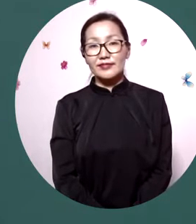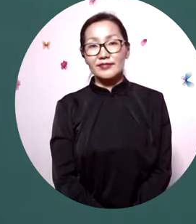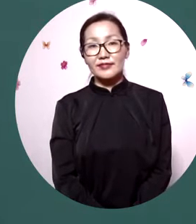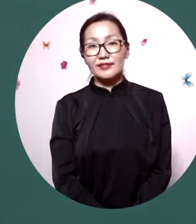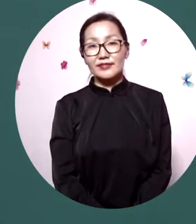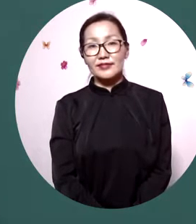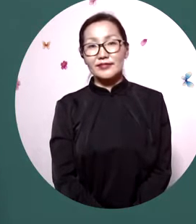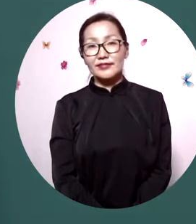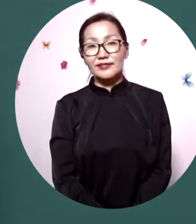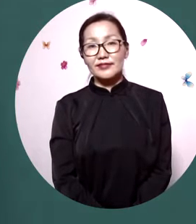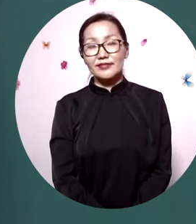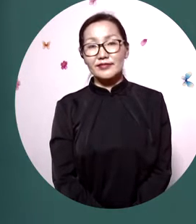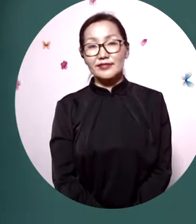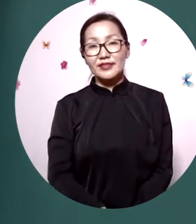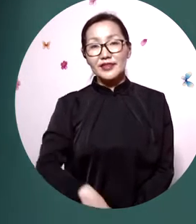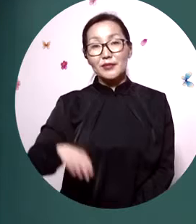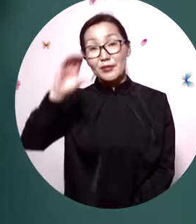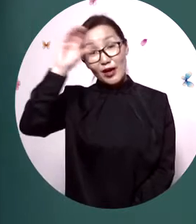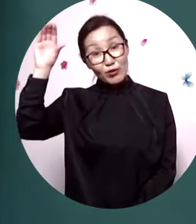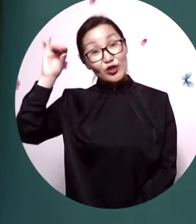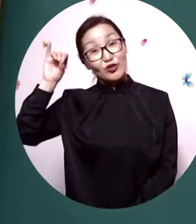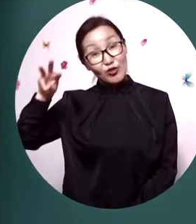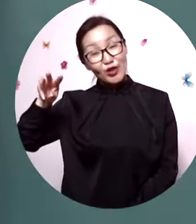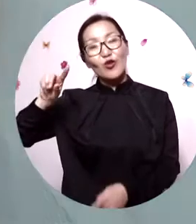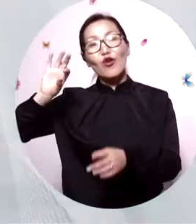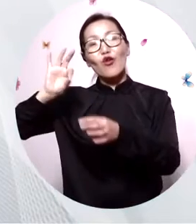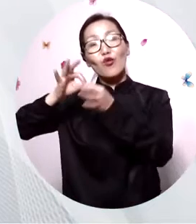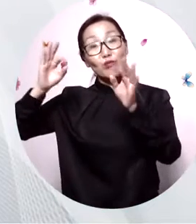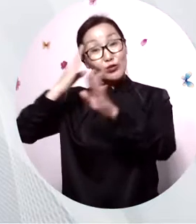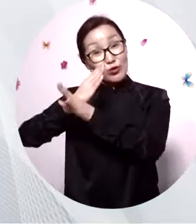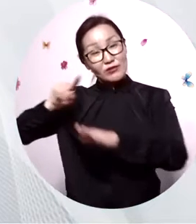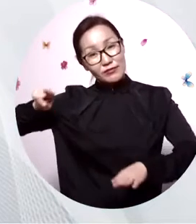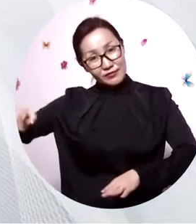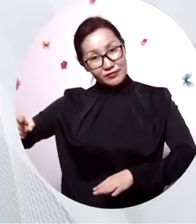Байгууллага юм гэдэг өгүүлбэрээ дуусгая.